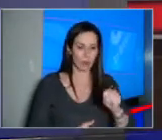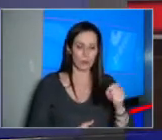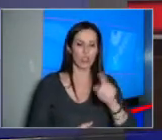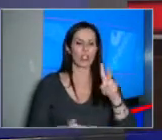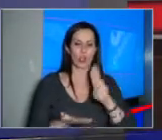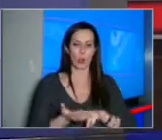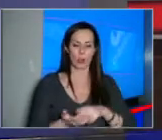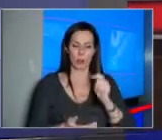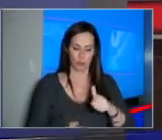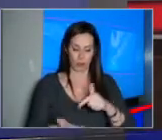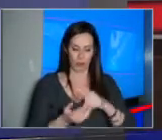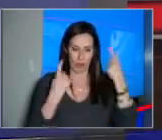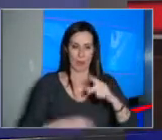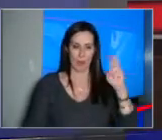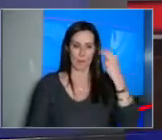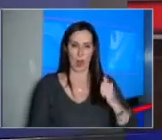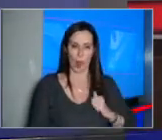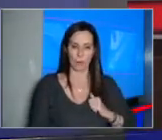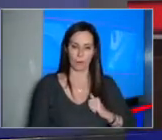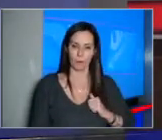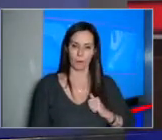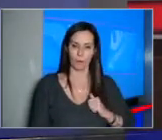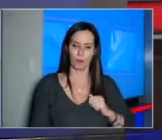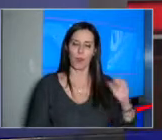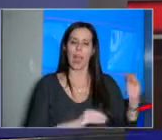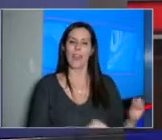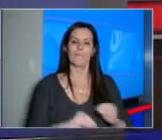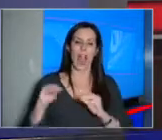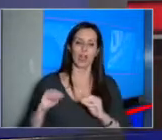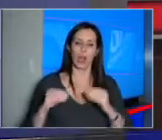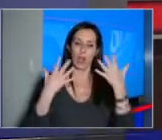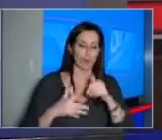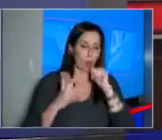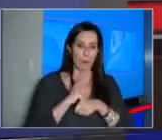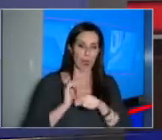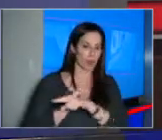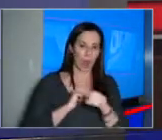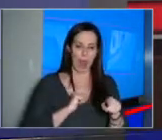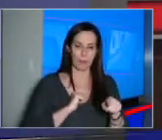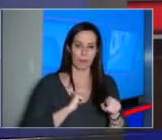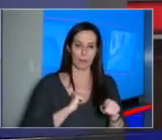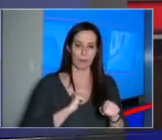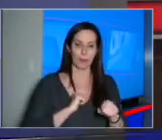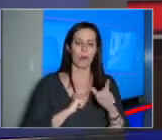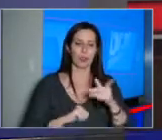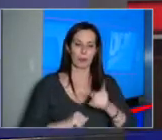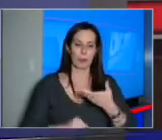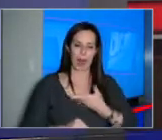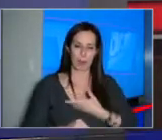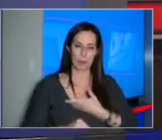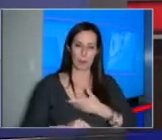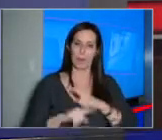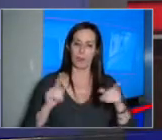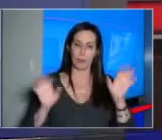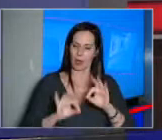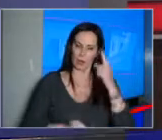הזכאים לגמול עבור ימי המילואים, העברנו לחשבונות הבנקים שלהם את התגמול שמגיע להם, מבלי